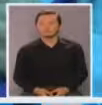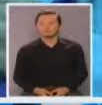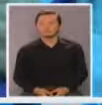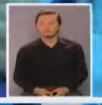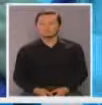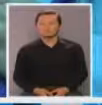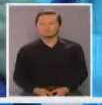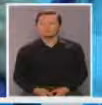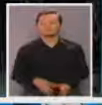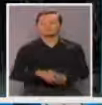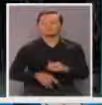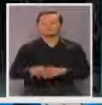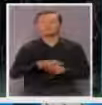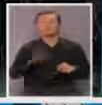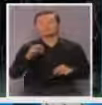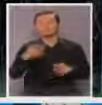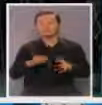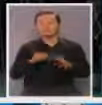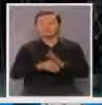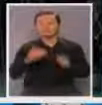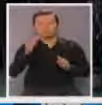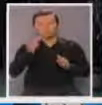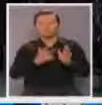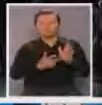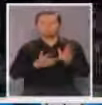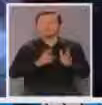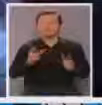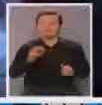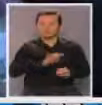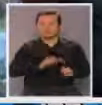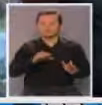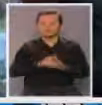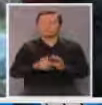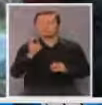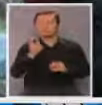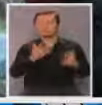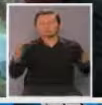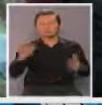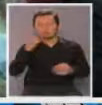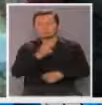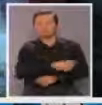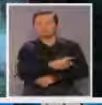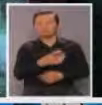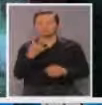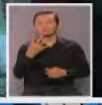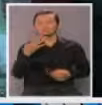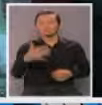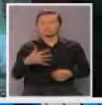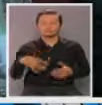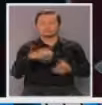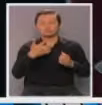В сфере здравоохранения Жилойского района работают свыше 800 человек. Более 100 из них – врачи, около 450